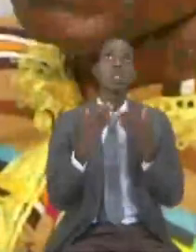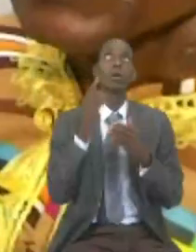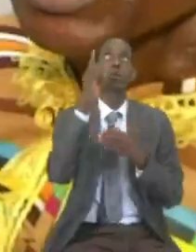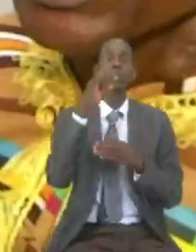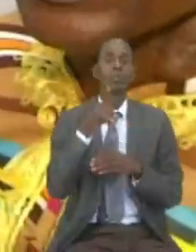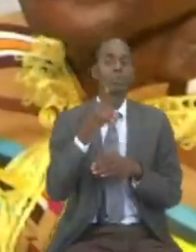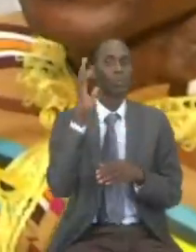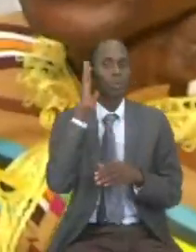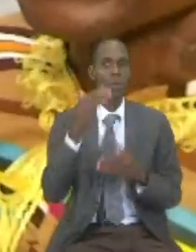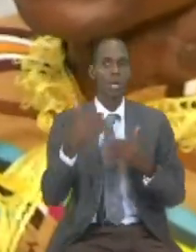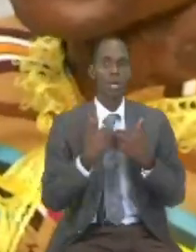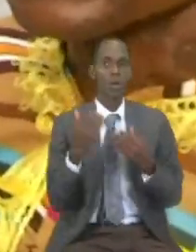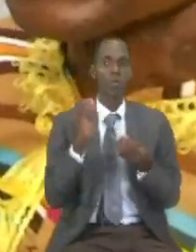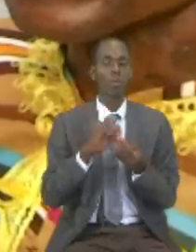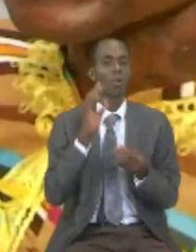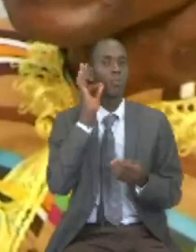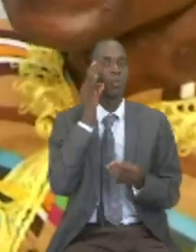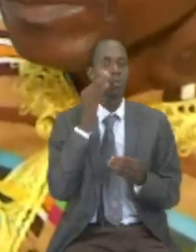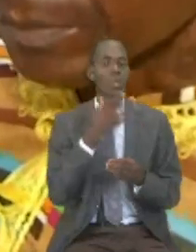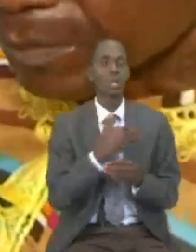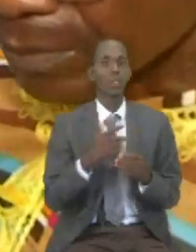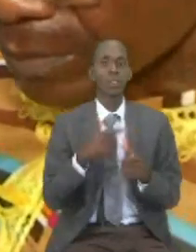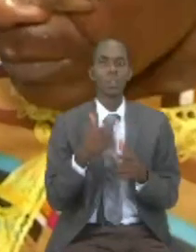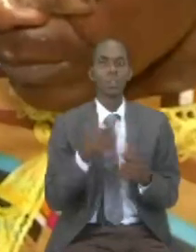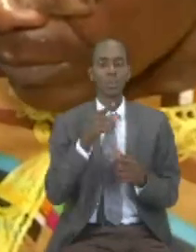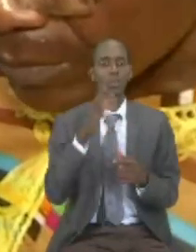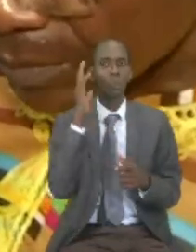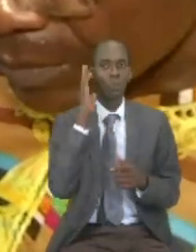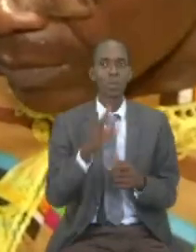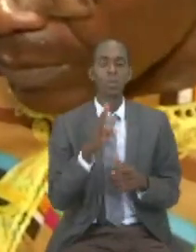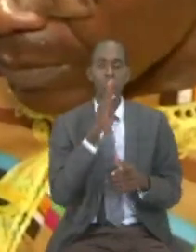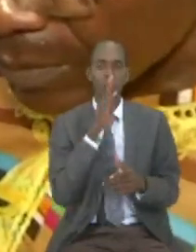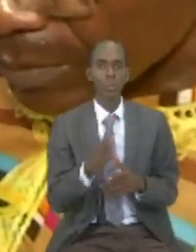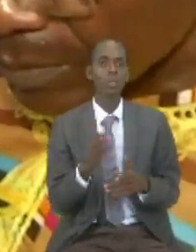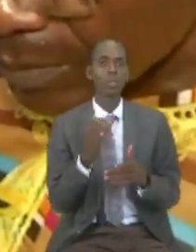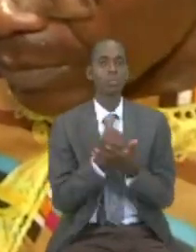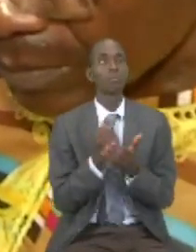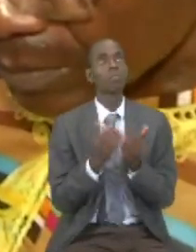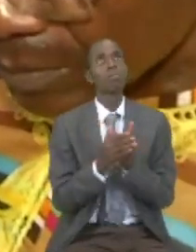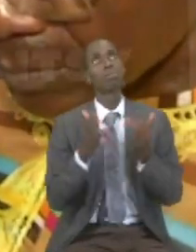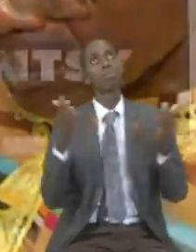fais ce que Christ va faire. Dieu merci, tu vas apporter de fruits et tu seras crucifié et